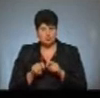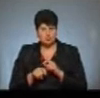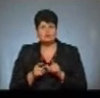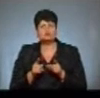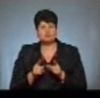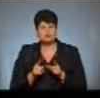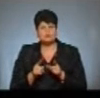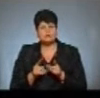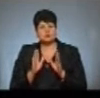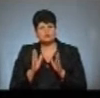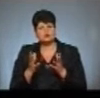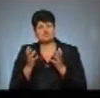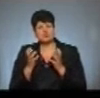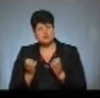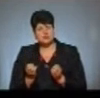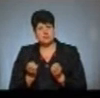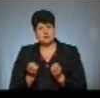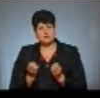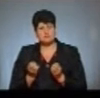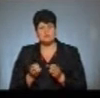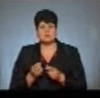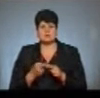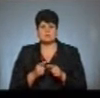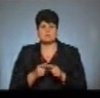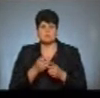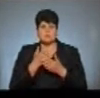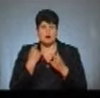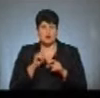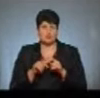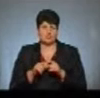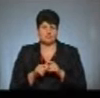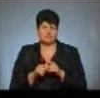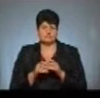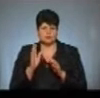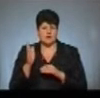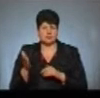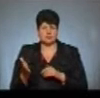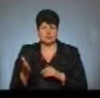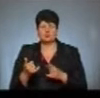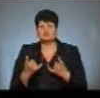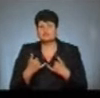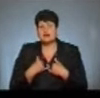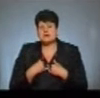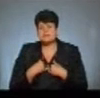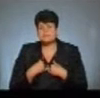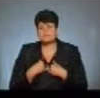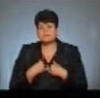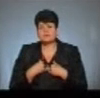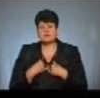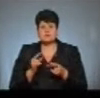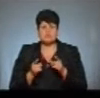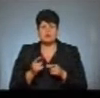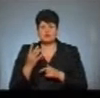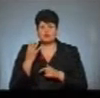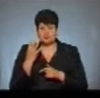та чи будуть ще такі відсутність такого контролю на інших предметах в подальшому? В нас, справді, із